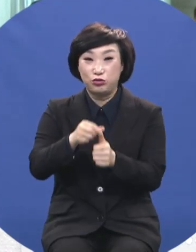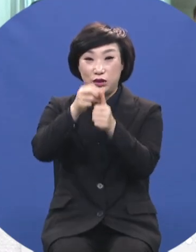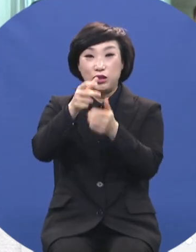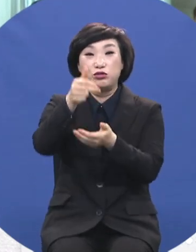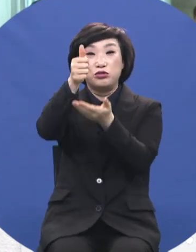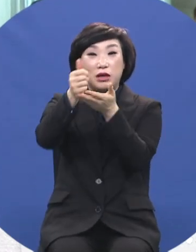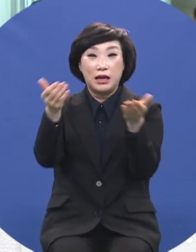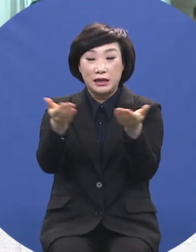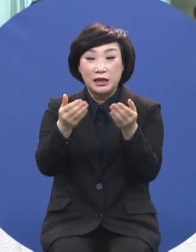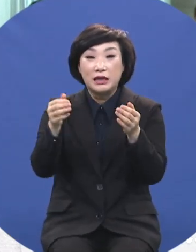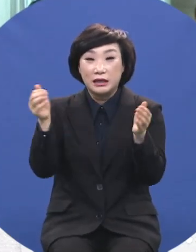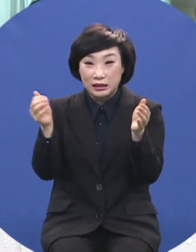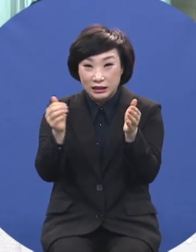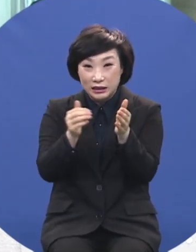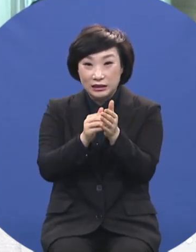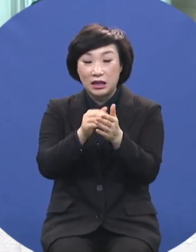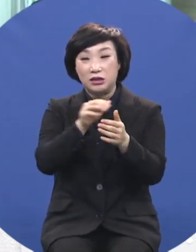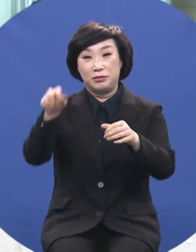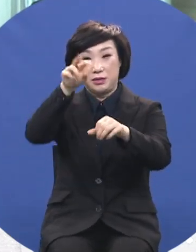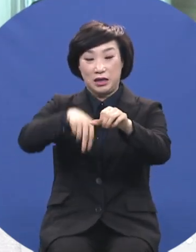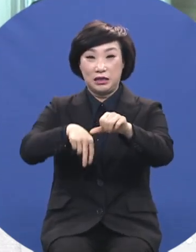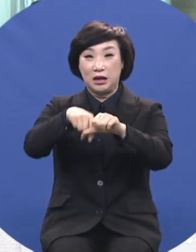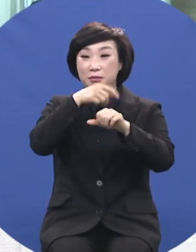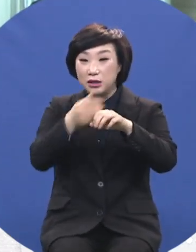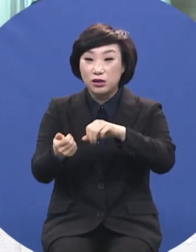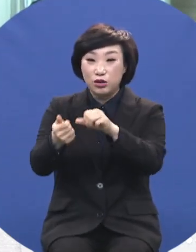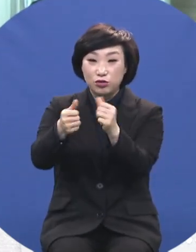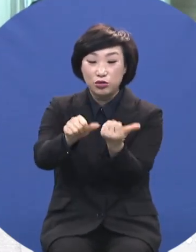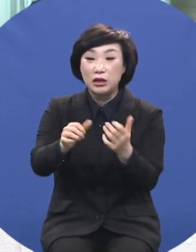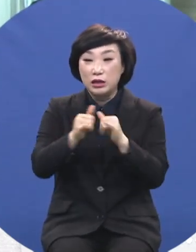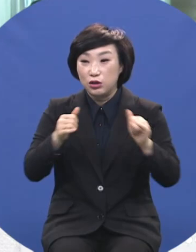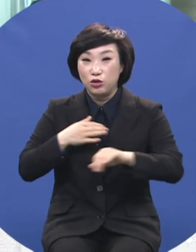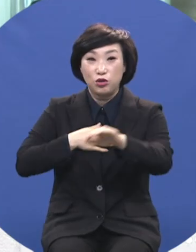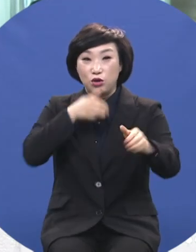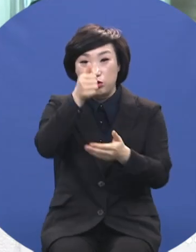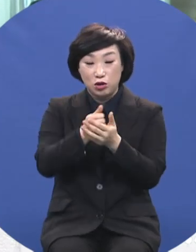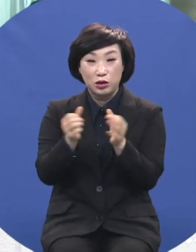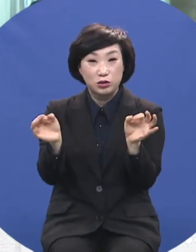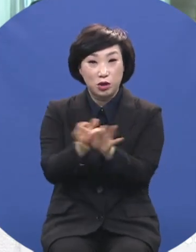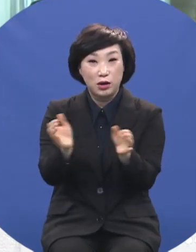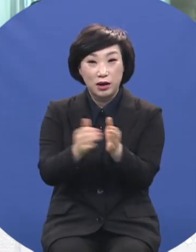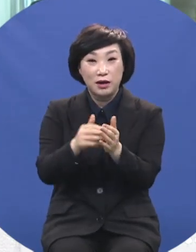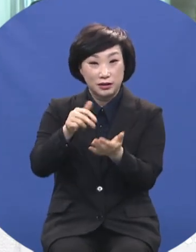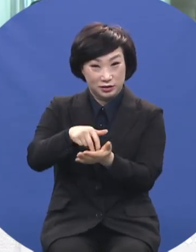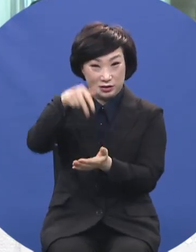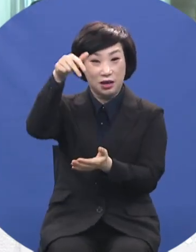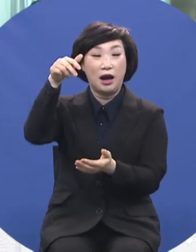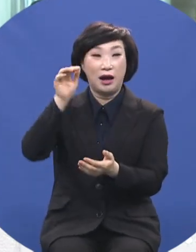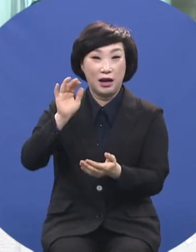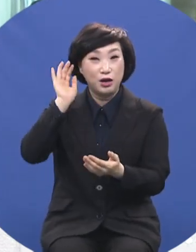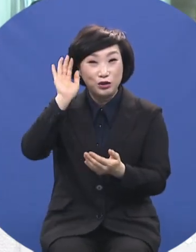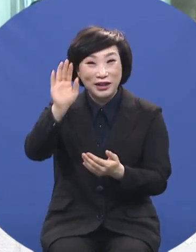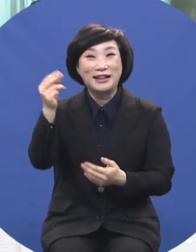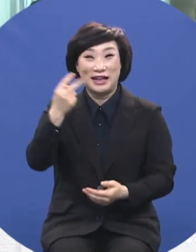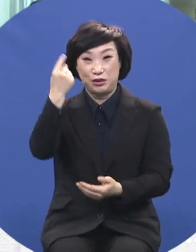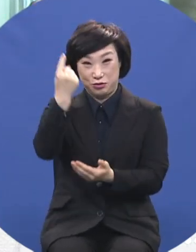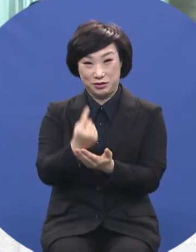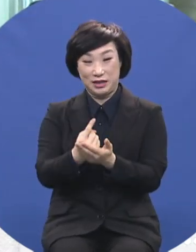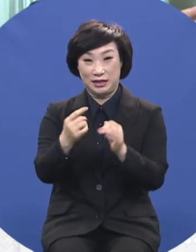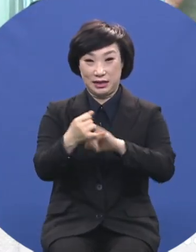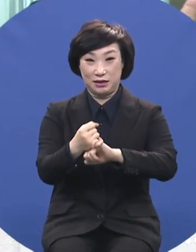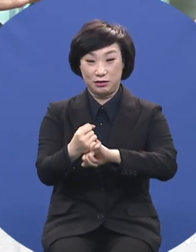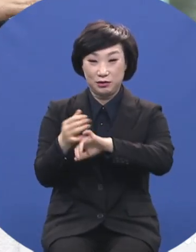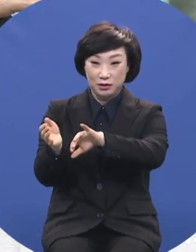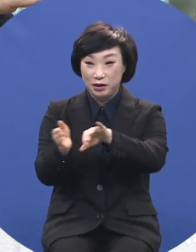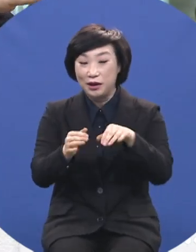마치고 십자가에 죽으시고 인류를 속죄하고 숨쳐놓고 가시면서 다시 오시라고 했어요.